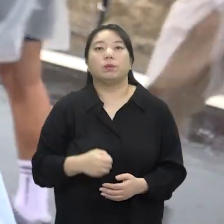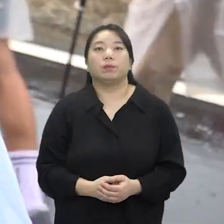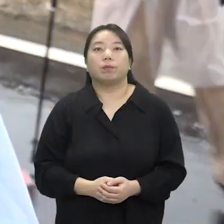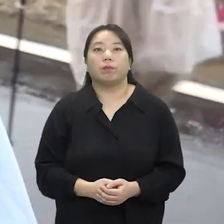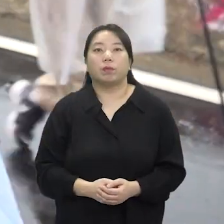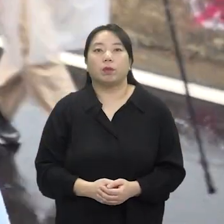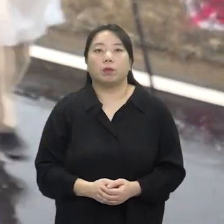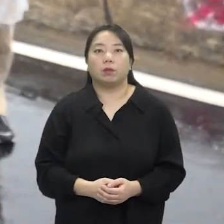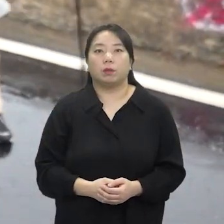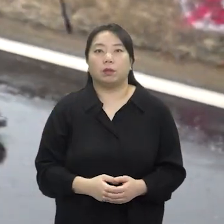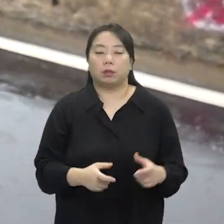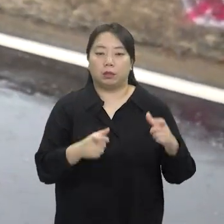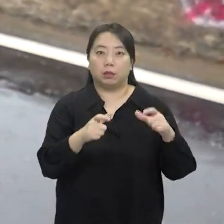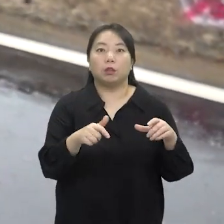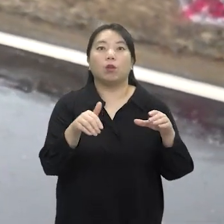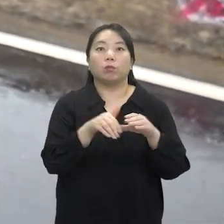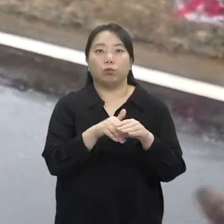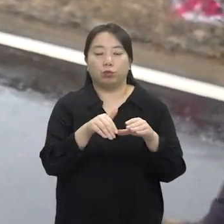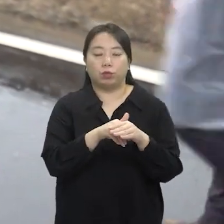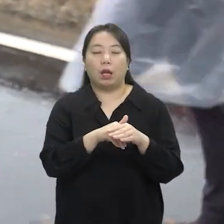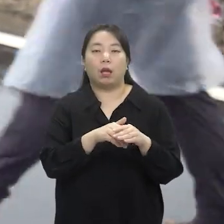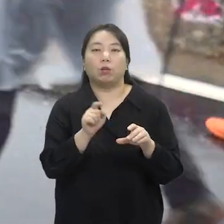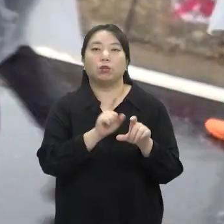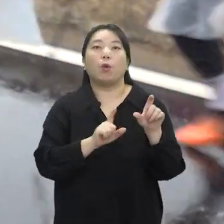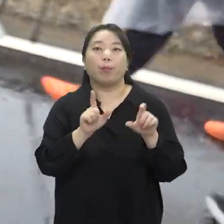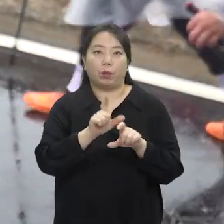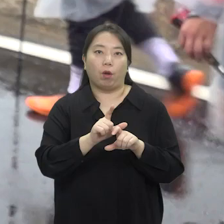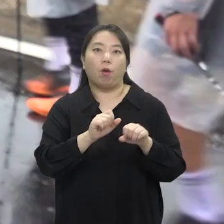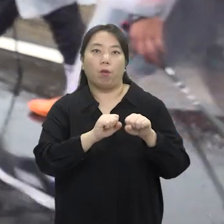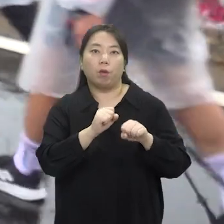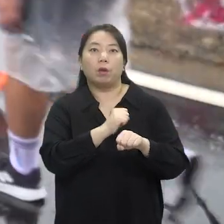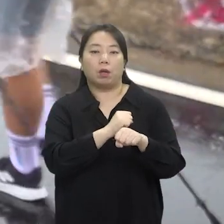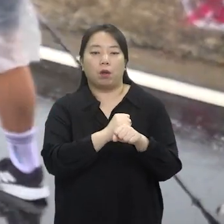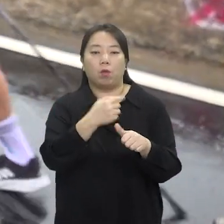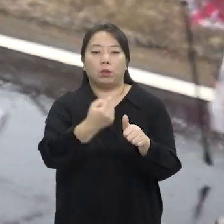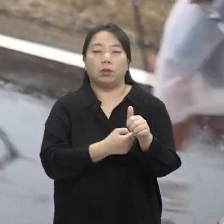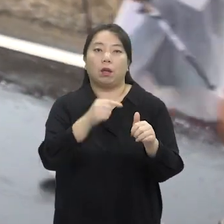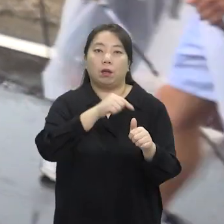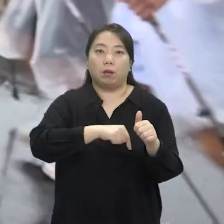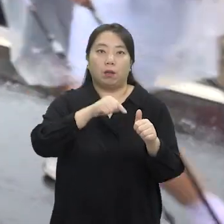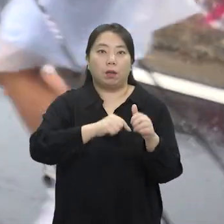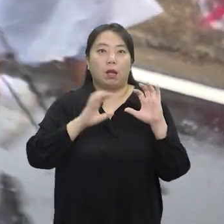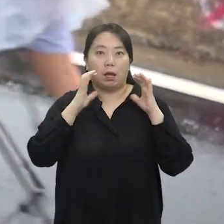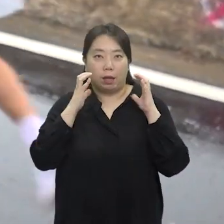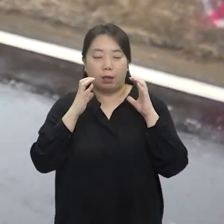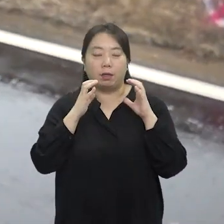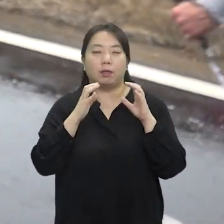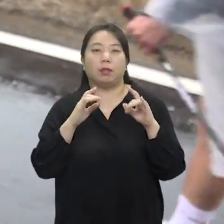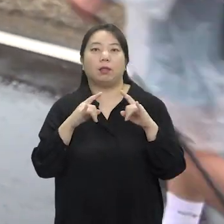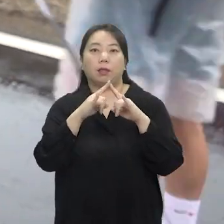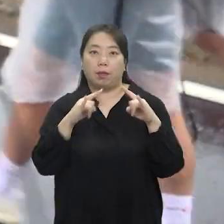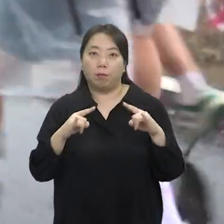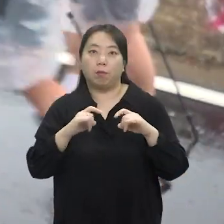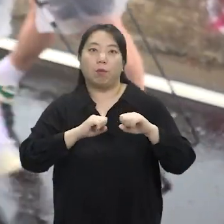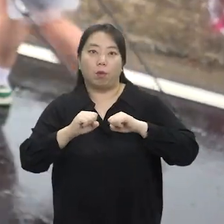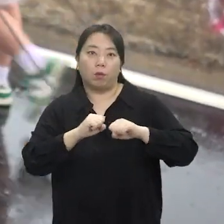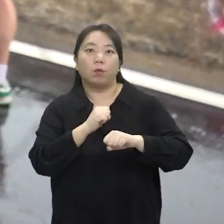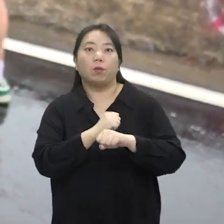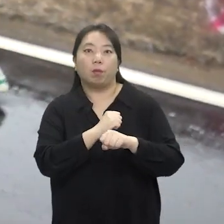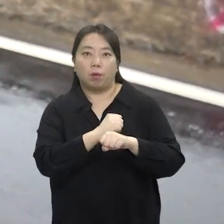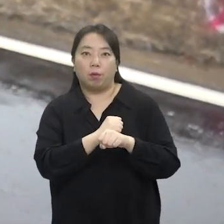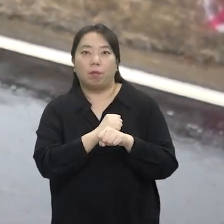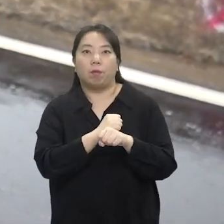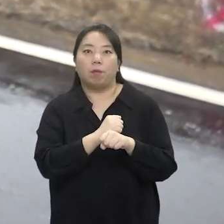저희 원산도 지역 문화를 좀 활성화시키면서 자연 속에서 아이들이 캠핑 활동을 하면서 뽀얀지기와